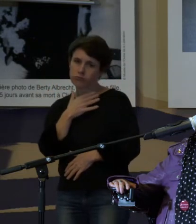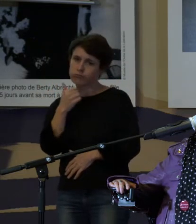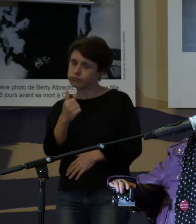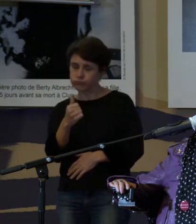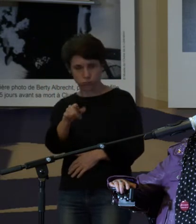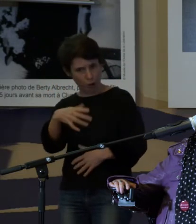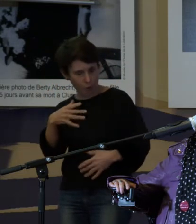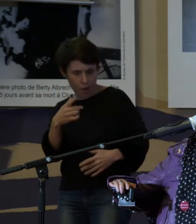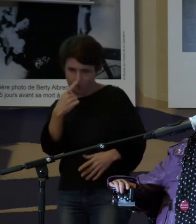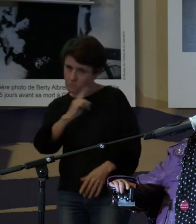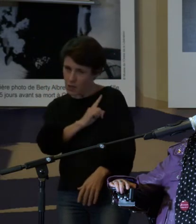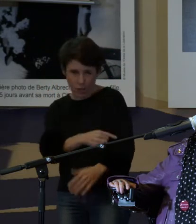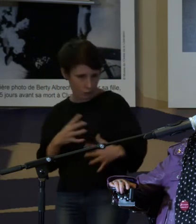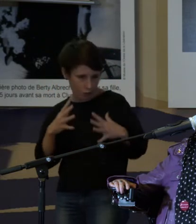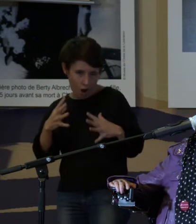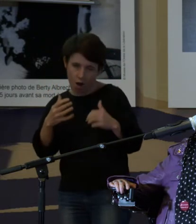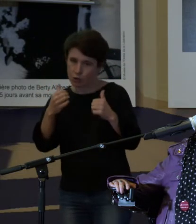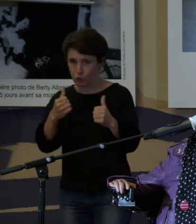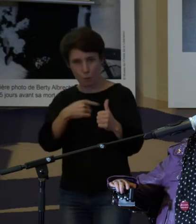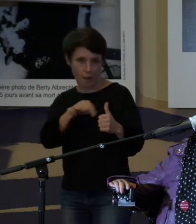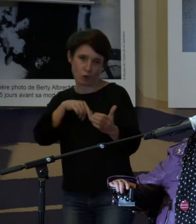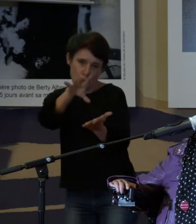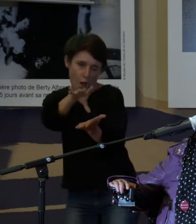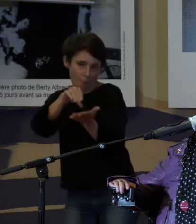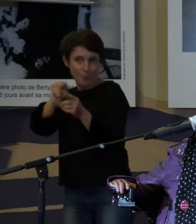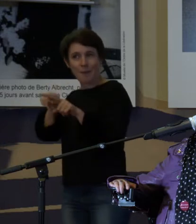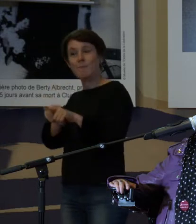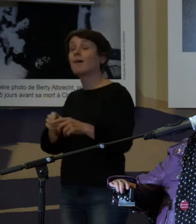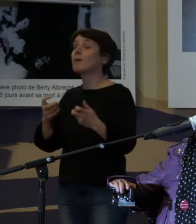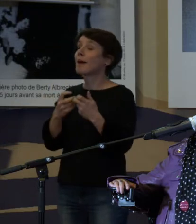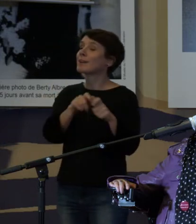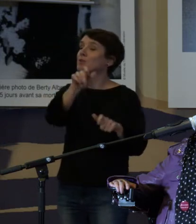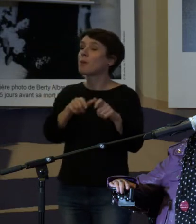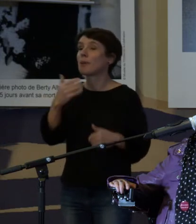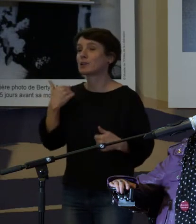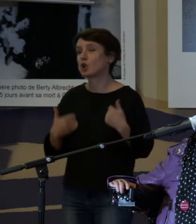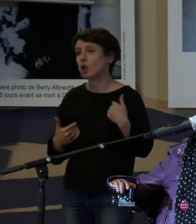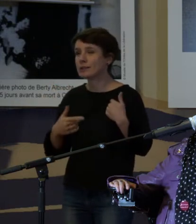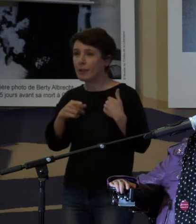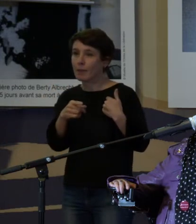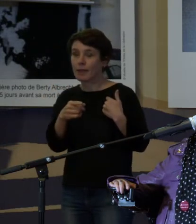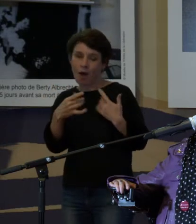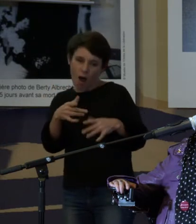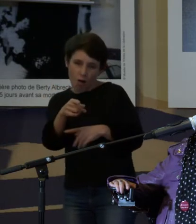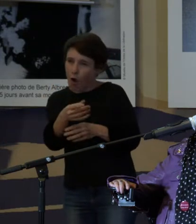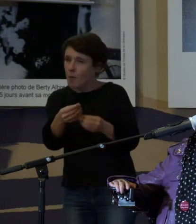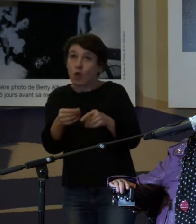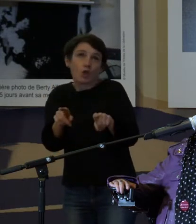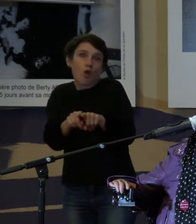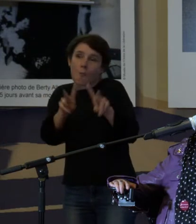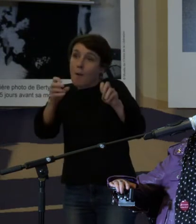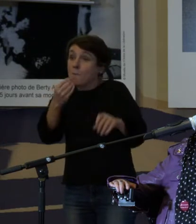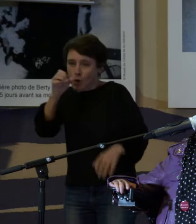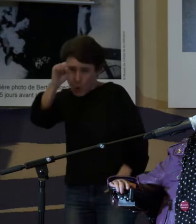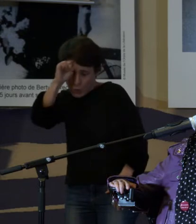d'inspiration pour les valides. Voyez, quand on dit d'une personne handicapée qu'elle est une leçon de vie, qu'elle est une leçon de